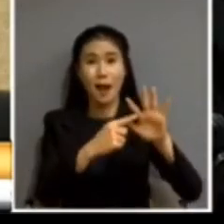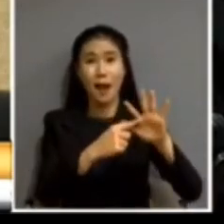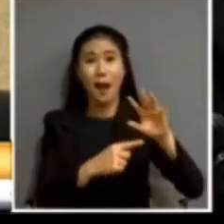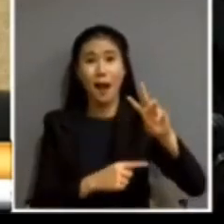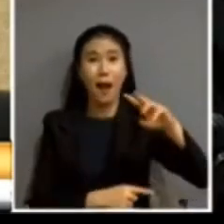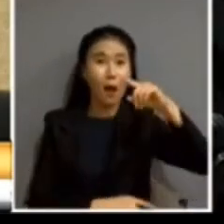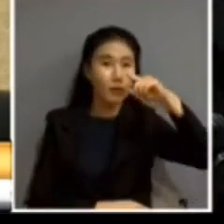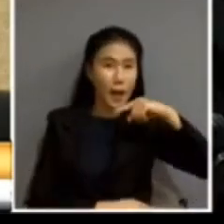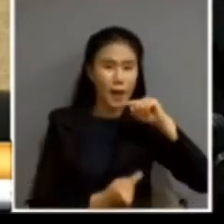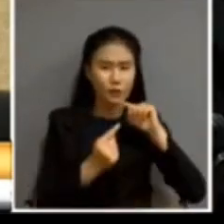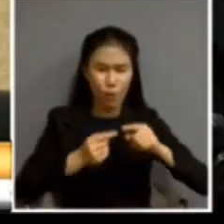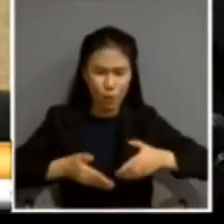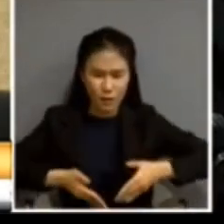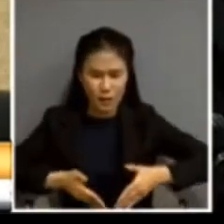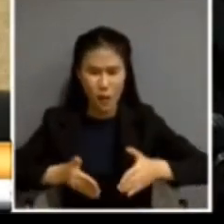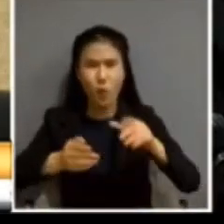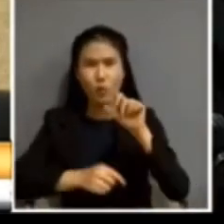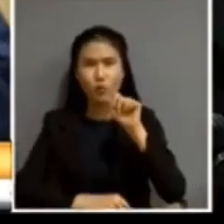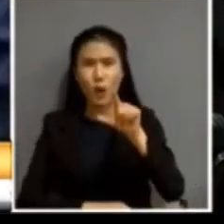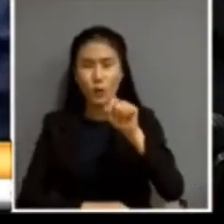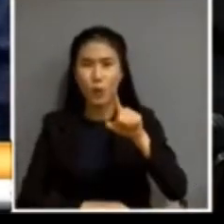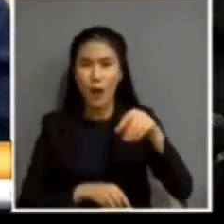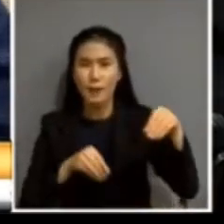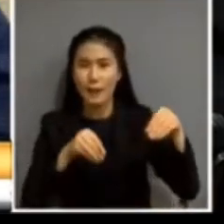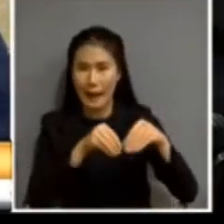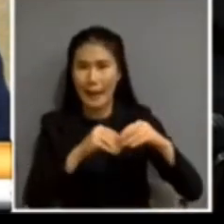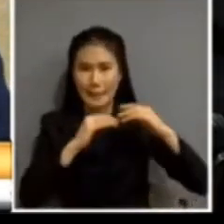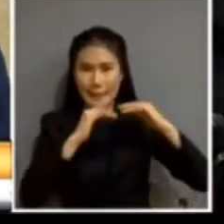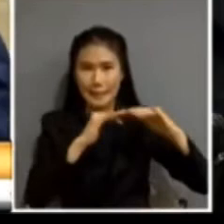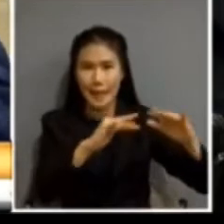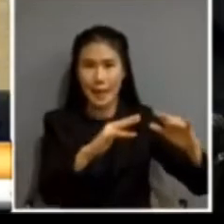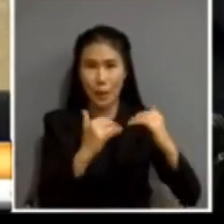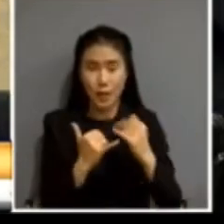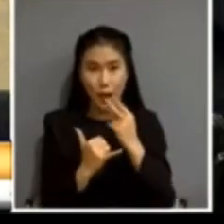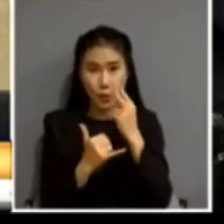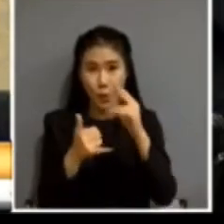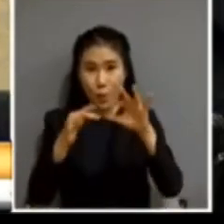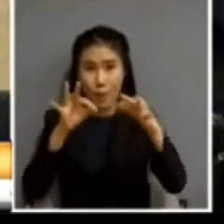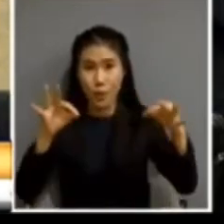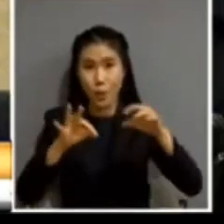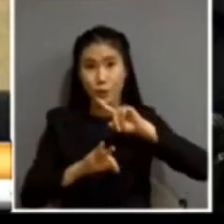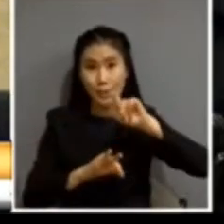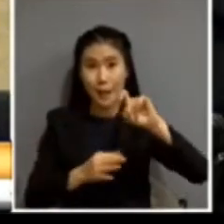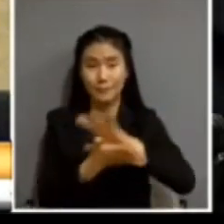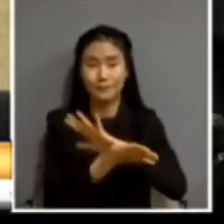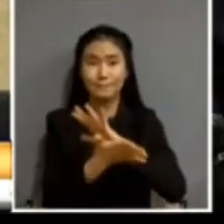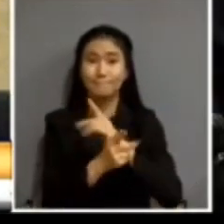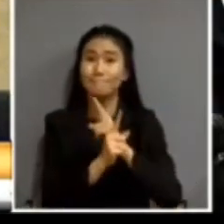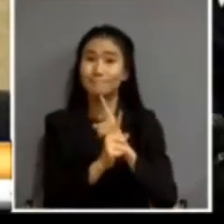ามอเตอร์เวย์อ่าวไทยความละเอียดของกระทู้ปรากฏตามเอกสาร